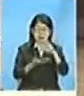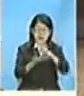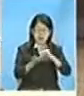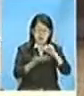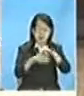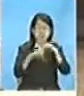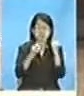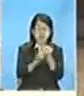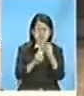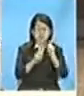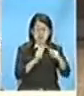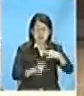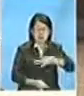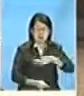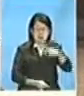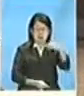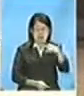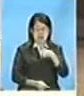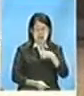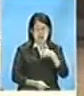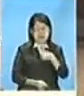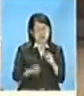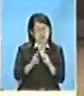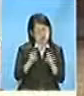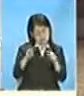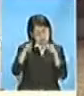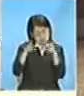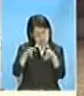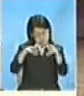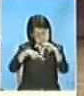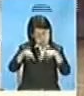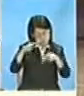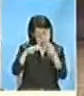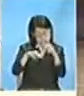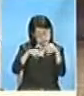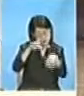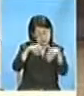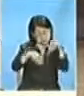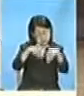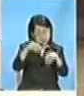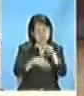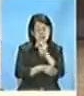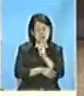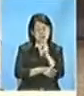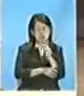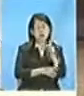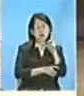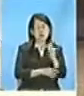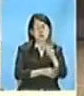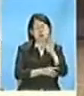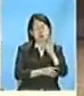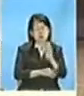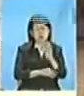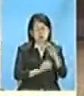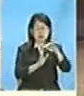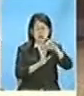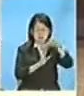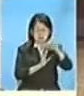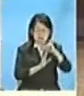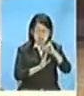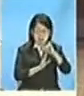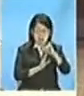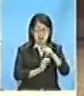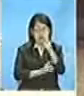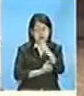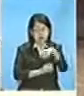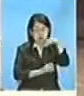างๆให้เป็นกรรมการคัดสรรกกต.จังหวัดเชียงใหม่แสดงว่าทุกองค์กรไว้วางใจว่าตลอด